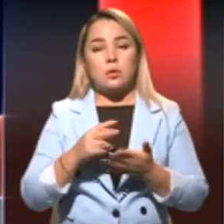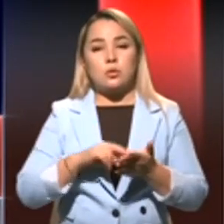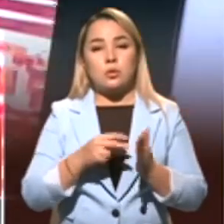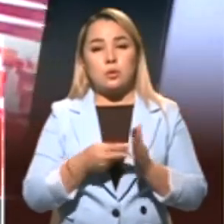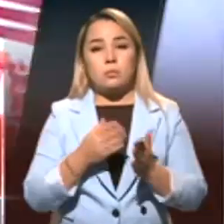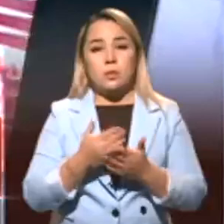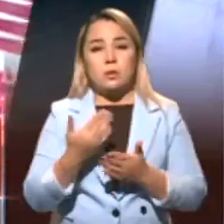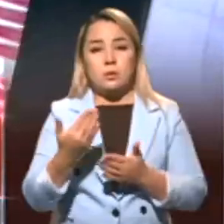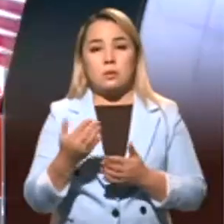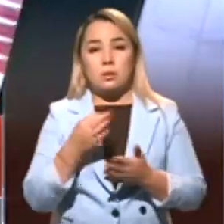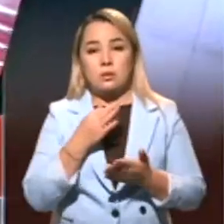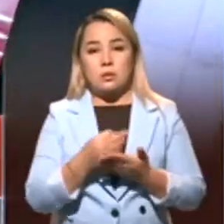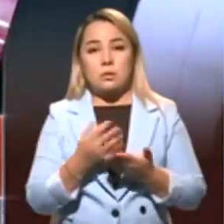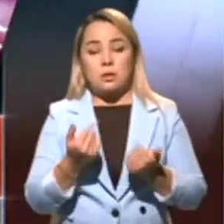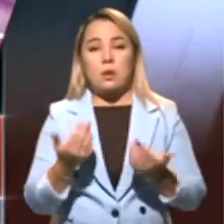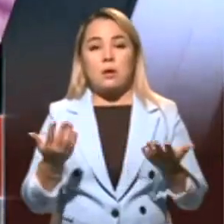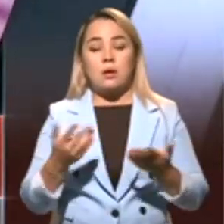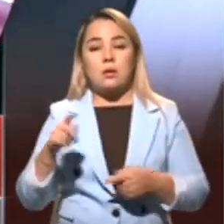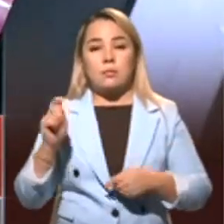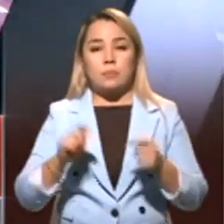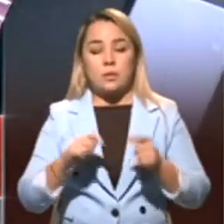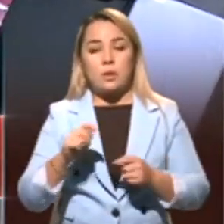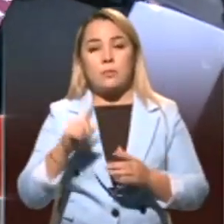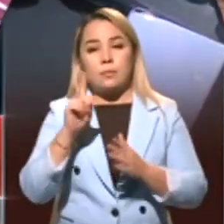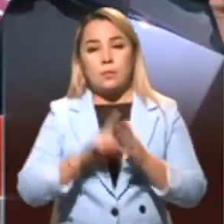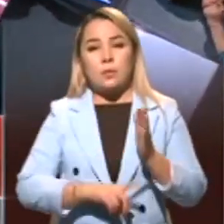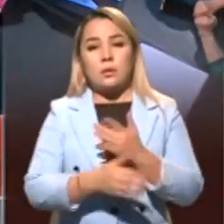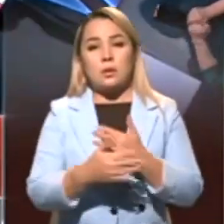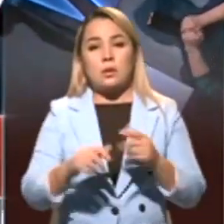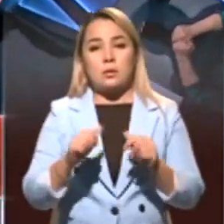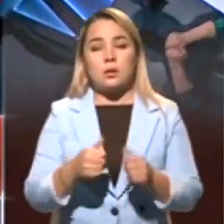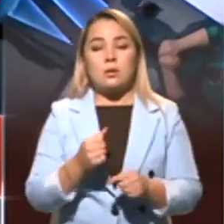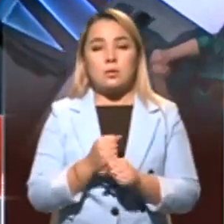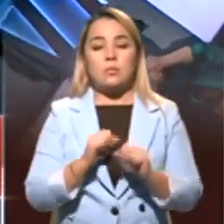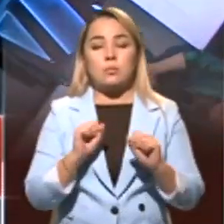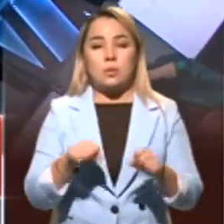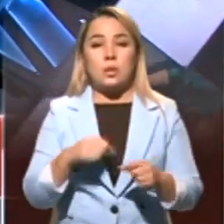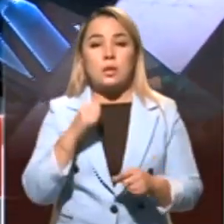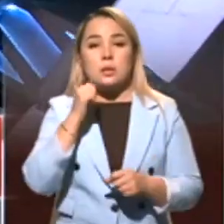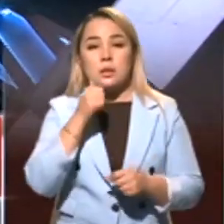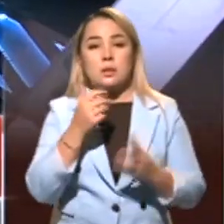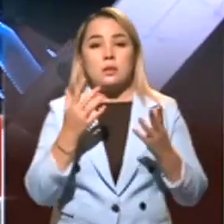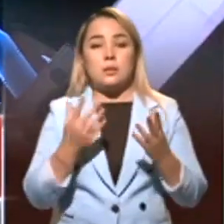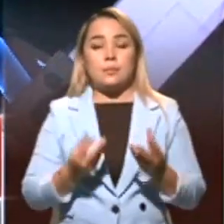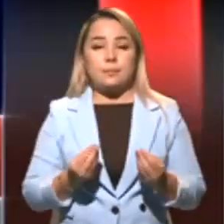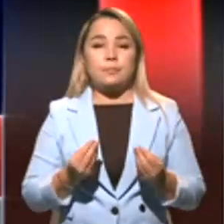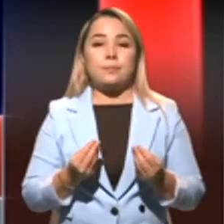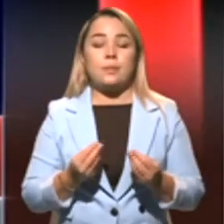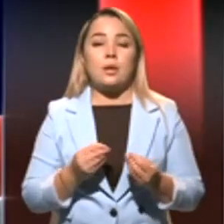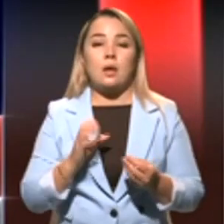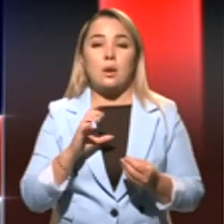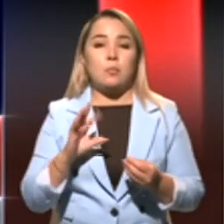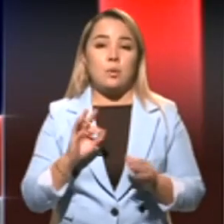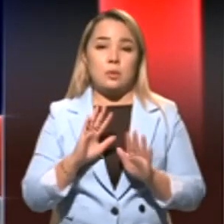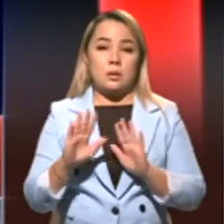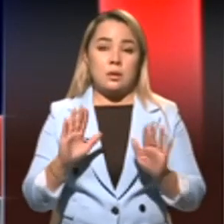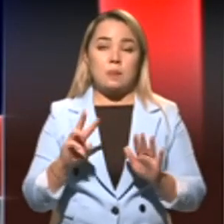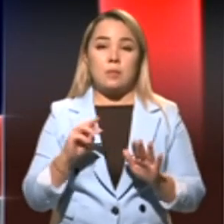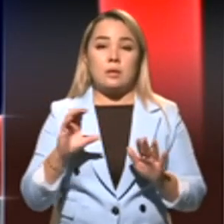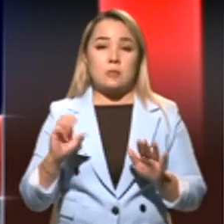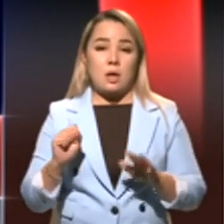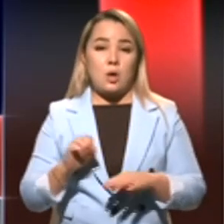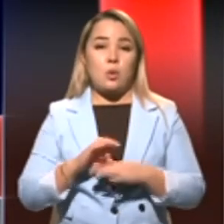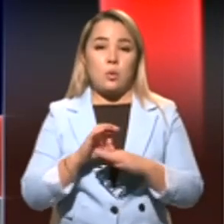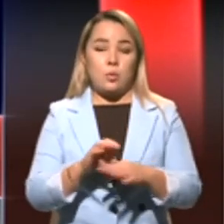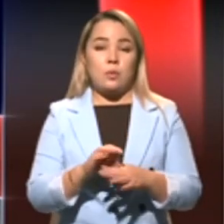жоспарланған? Қандай діни рәсімдер жасалады басқа? Бейімбет мырза. Ертең экспода месса өтеді Рим